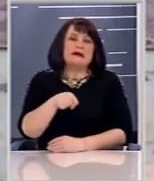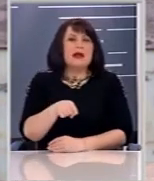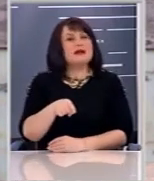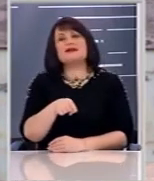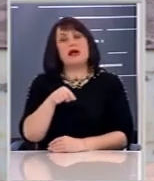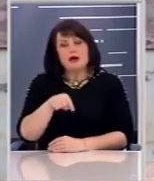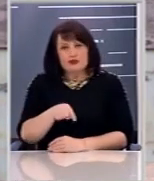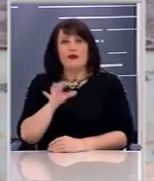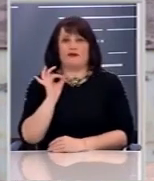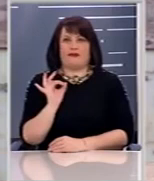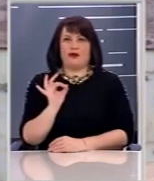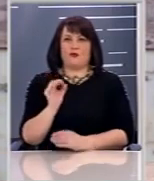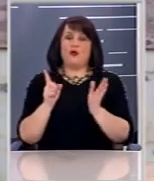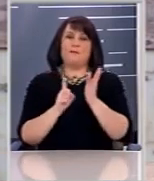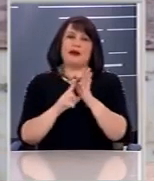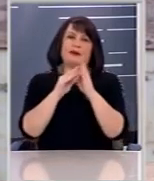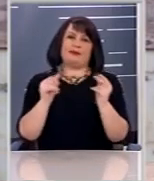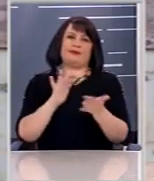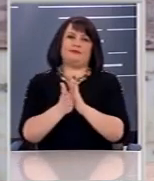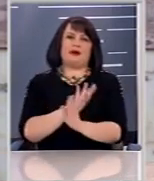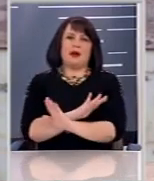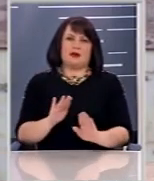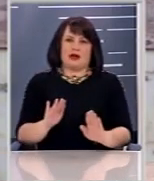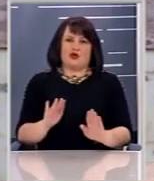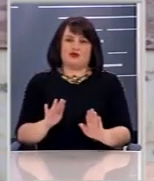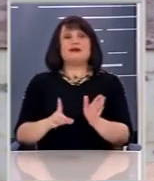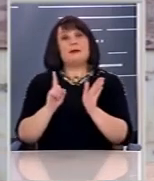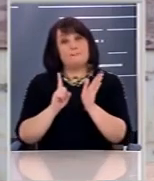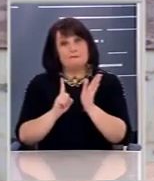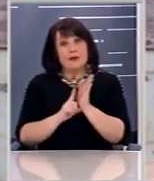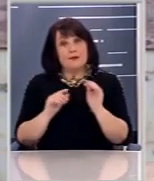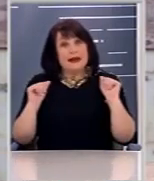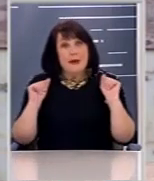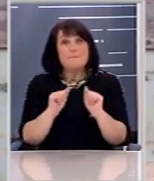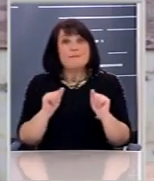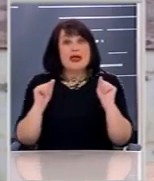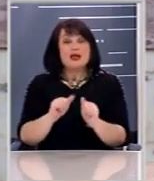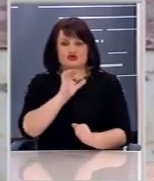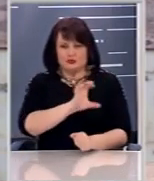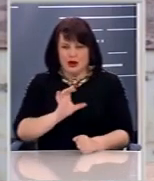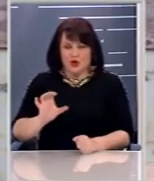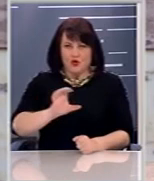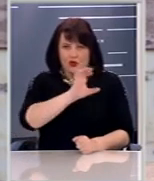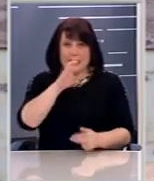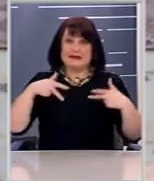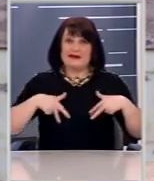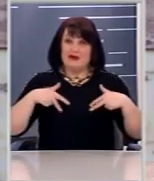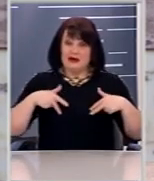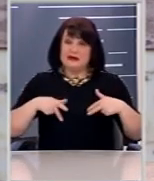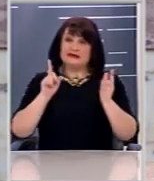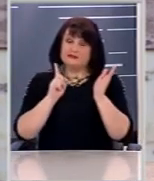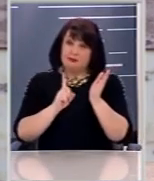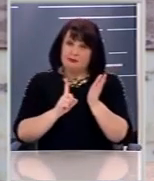ένα φαινόμενο που πρέπει να εξαλειφθεί. Και πρέπει να πιέσουμε τις χώρες μας και τις κυβερνήσεις μας